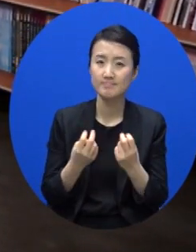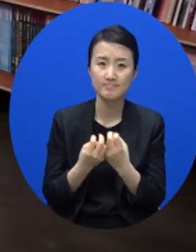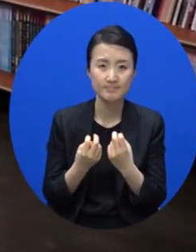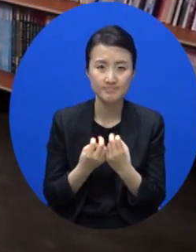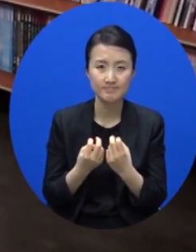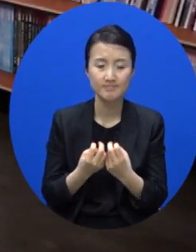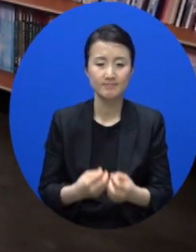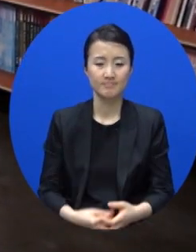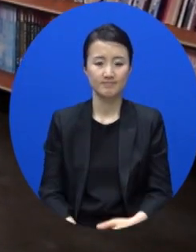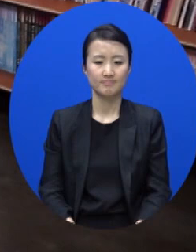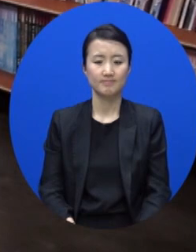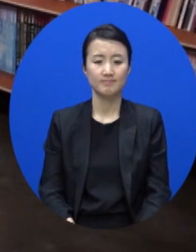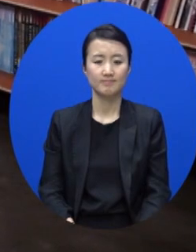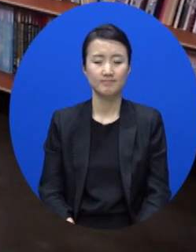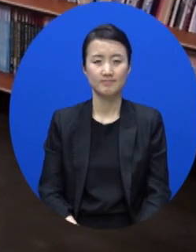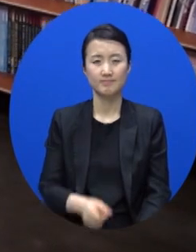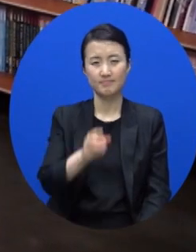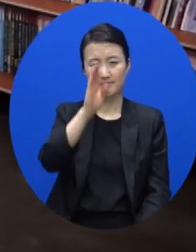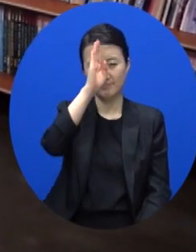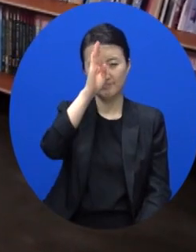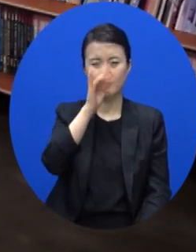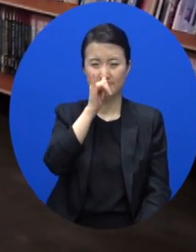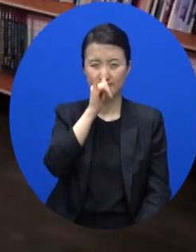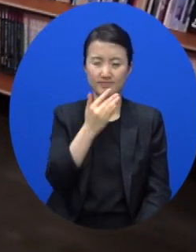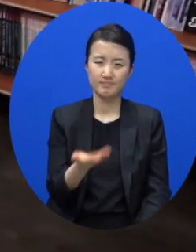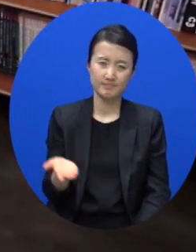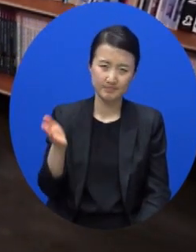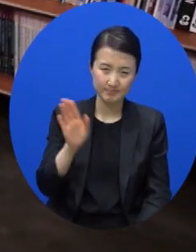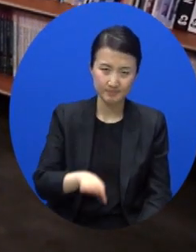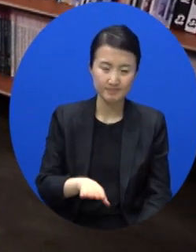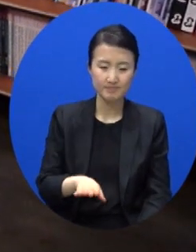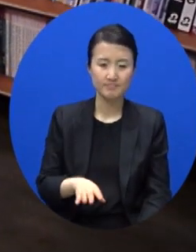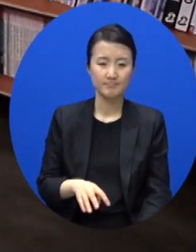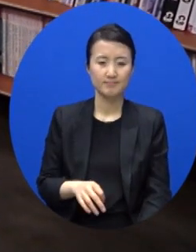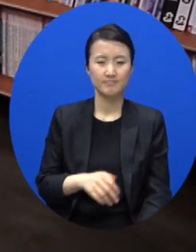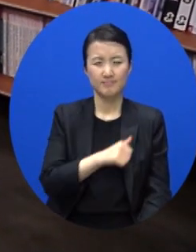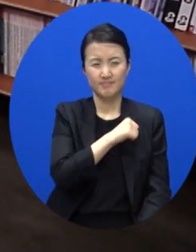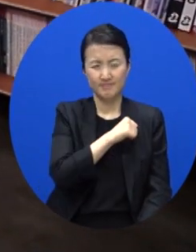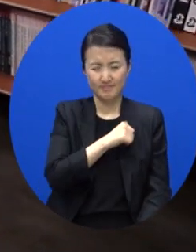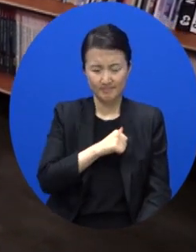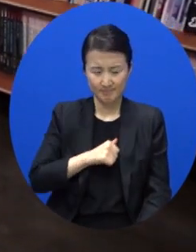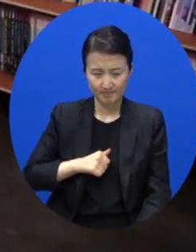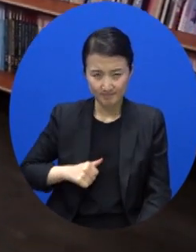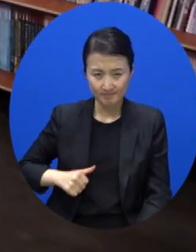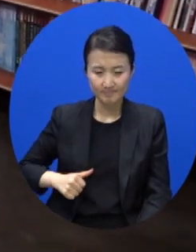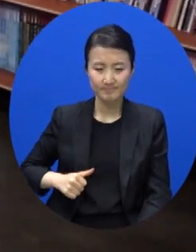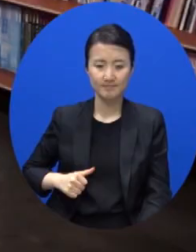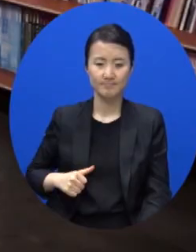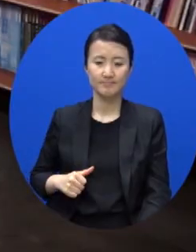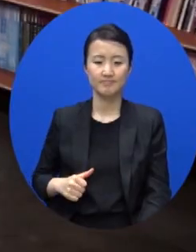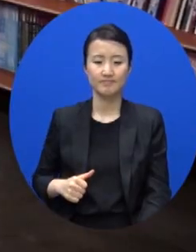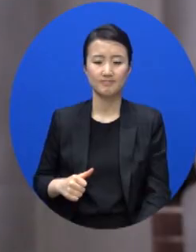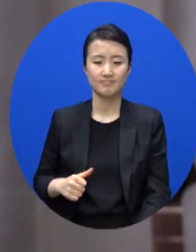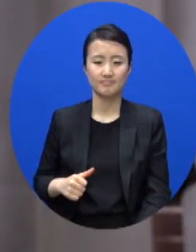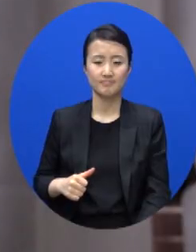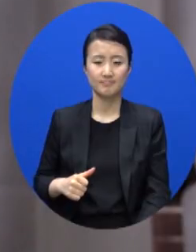그 지병을 가진 상태에서도 의지를 굳건하게 갖고